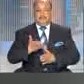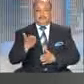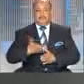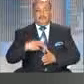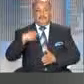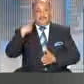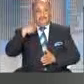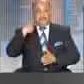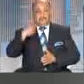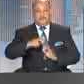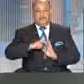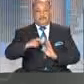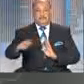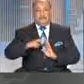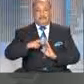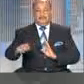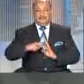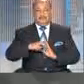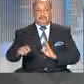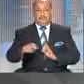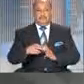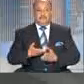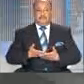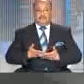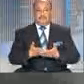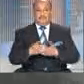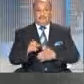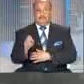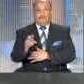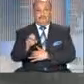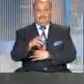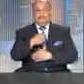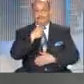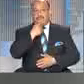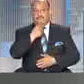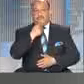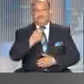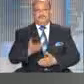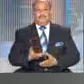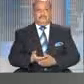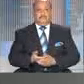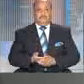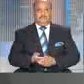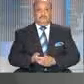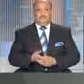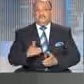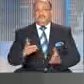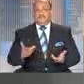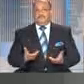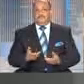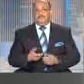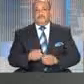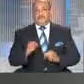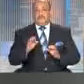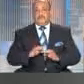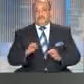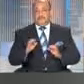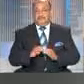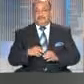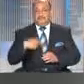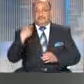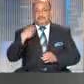معناها ويستعملوا اللواج والكيران وكثرة الحوادث معناها والسكة أول الضرورية ضروري